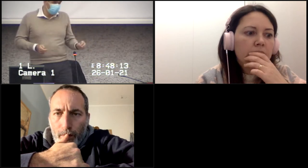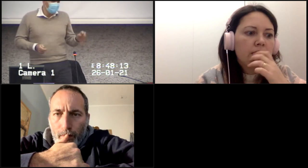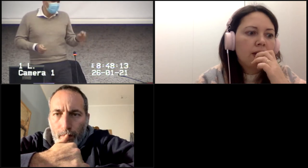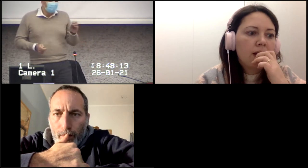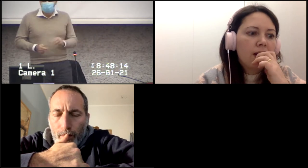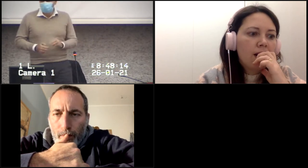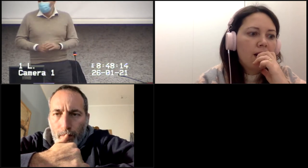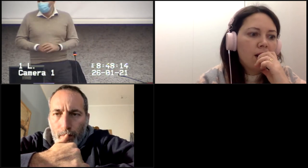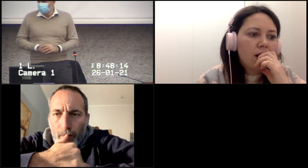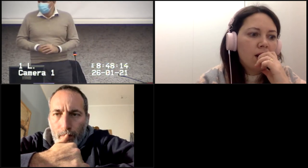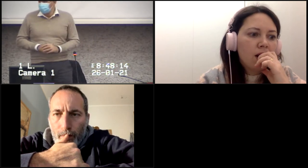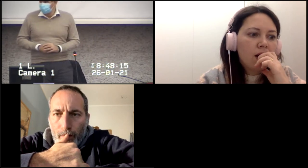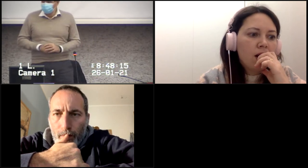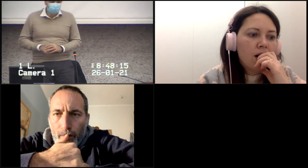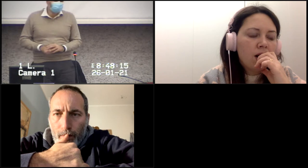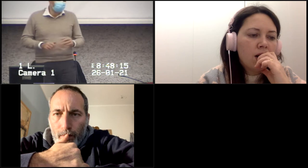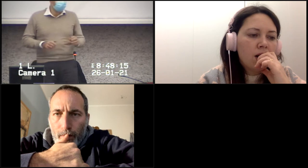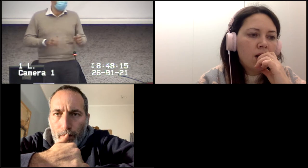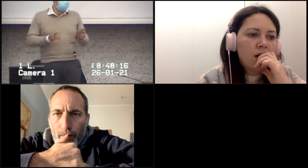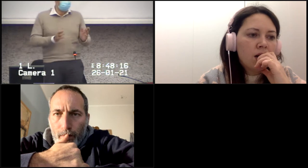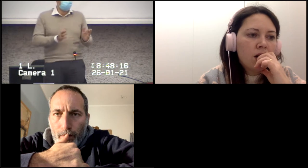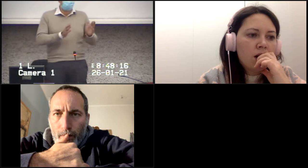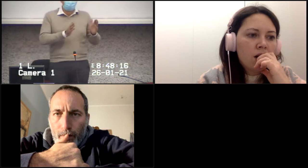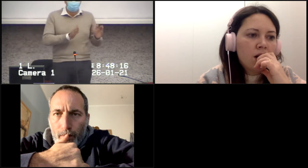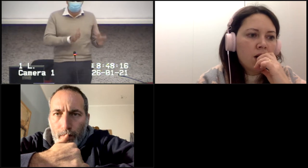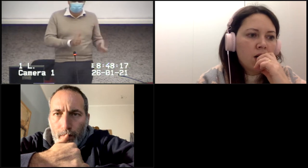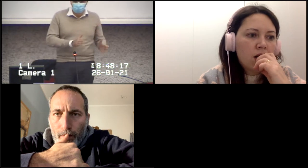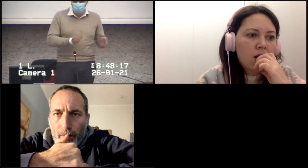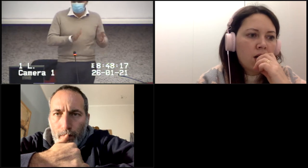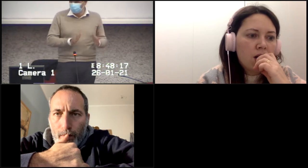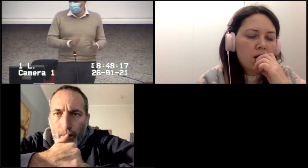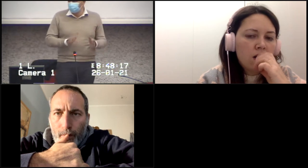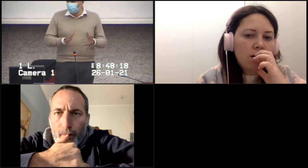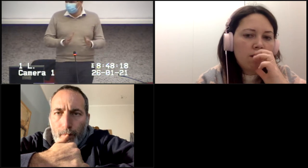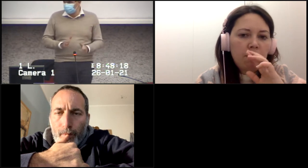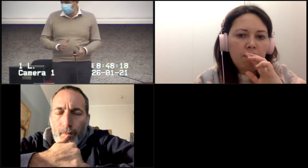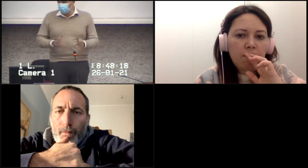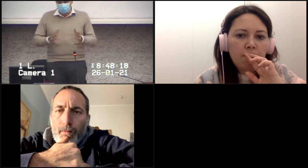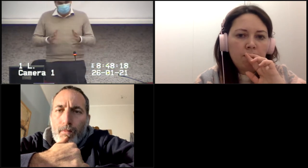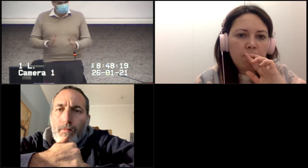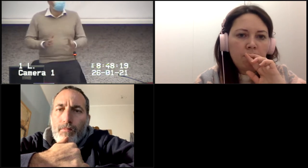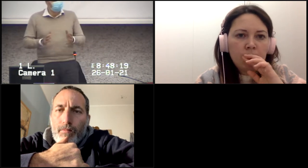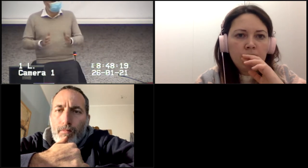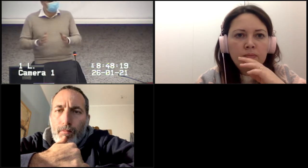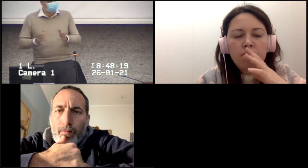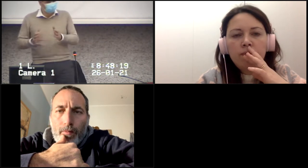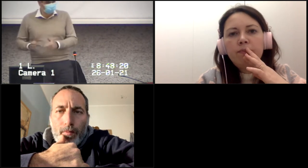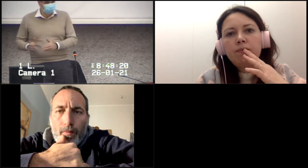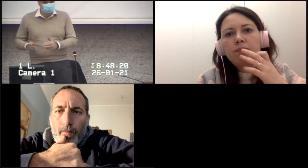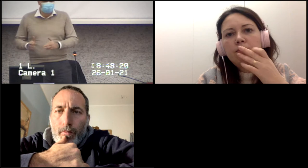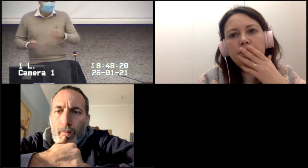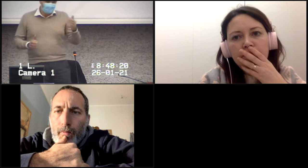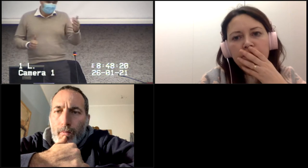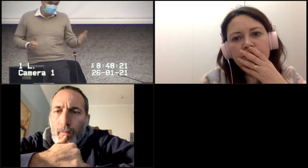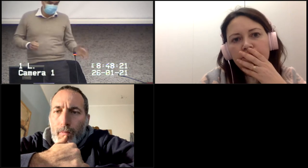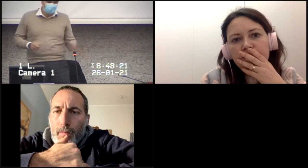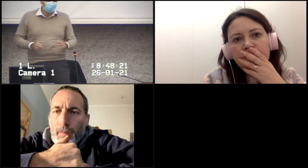però la clausola dell'aggravante che se entro questo termine non beneficeranno o non verranno